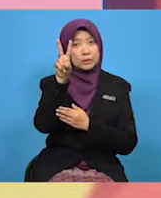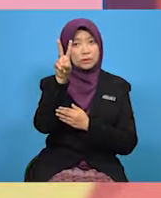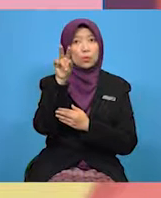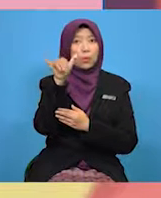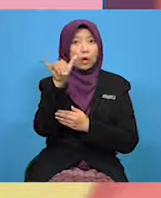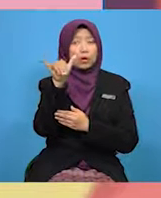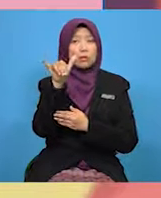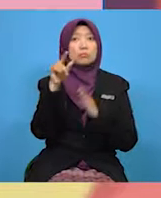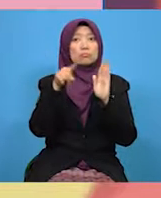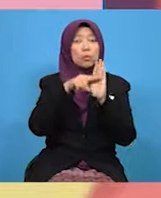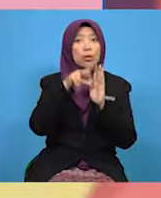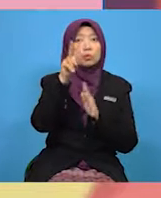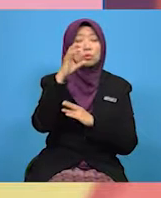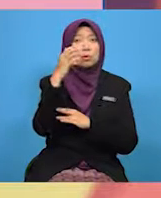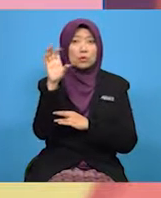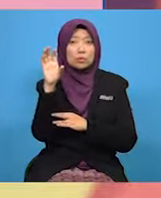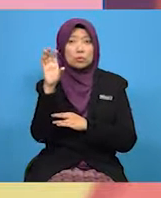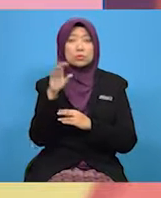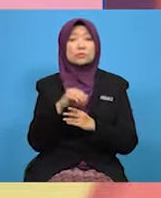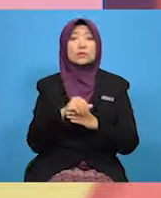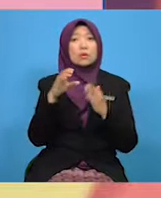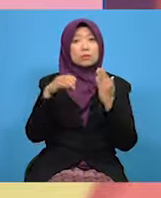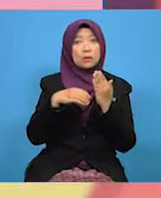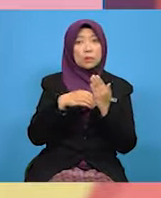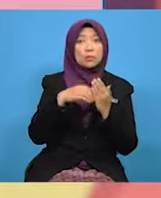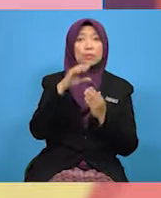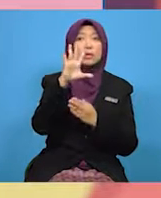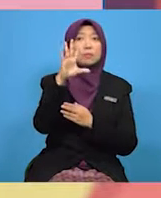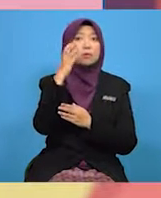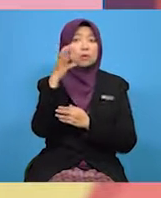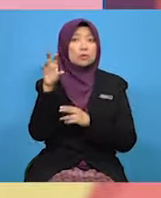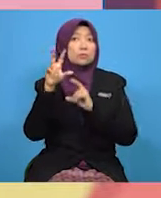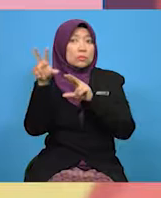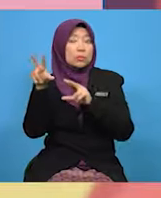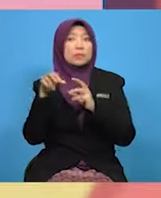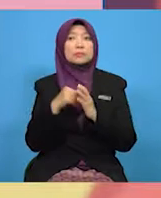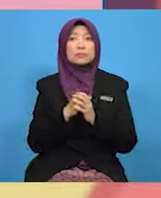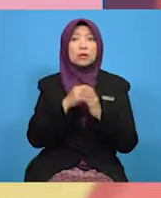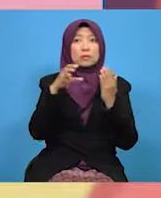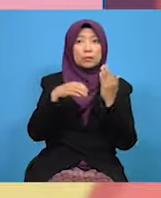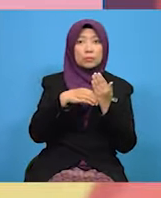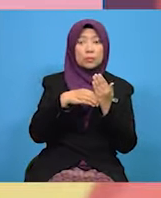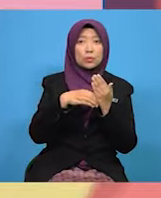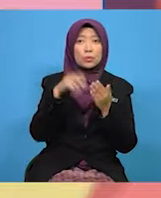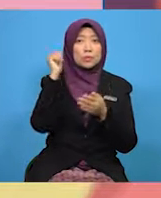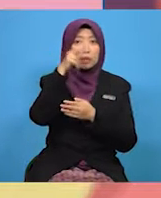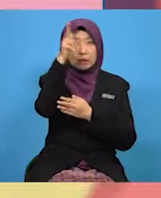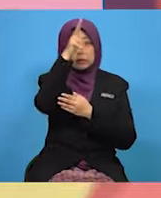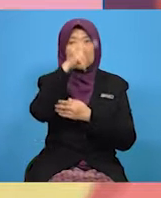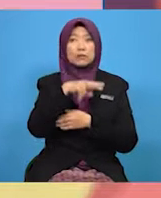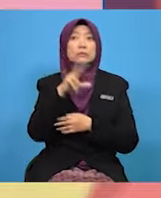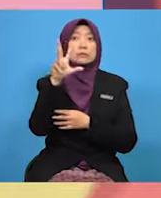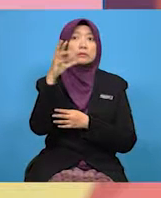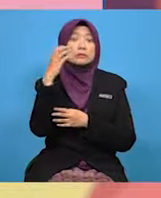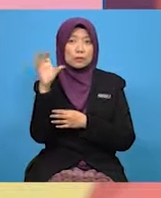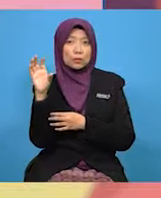white tolak 200 campur laboran yaitu 500 Kampung berbelanjaan kerajaan